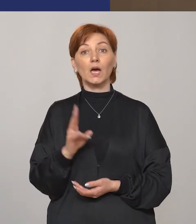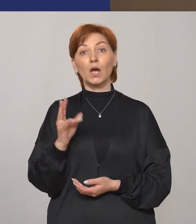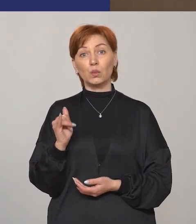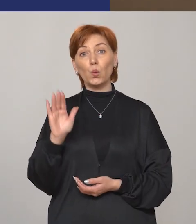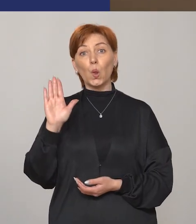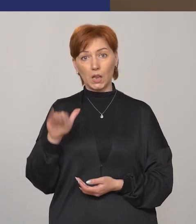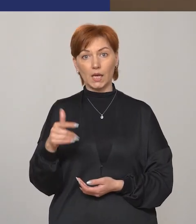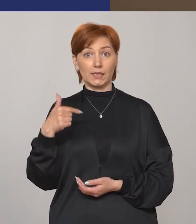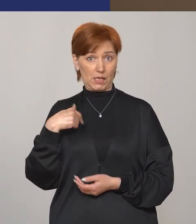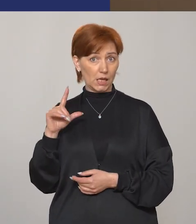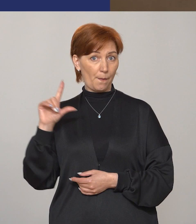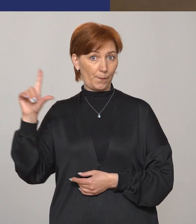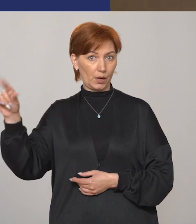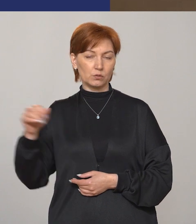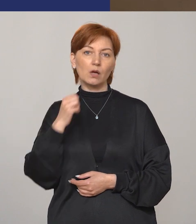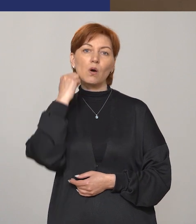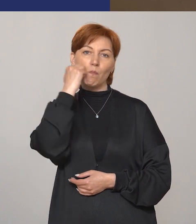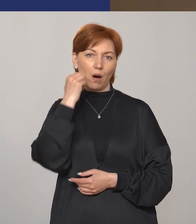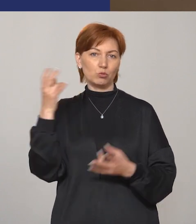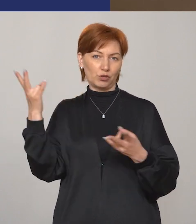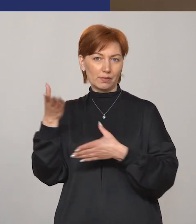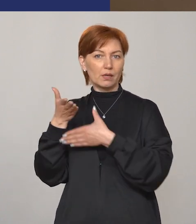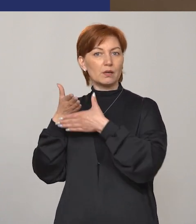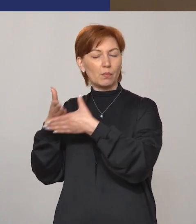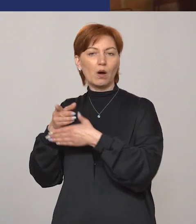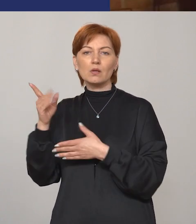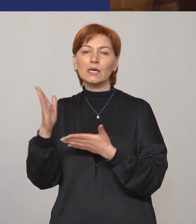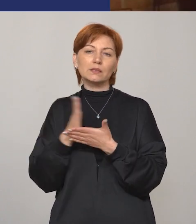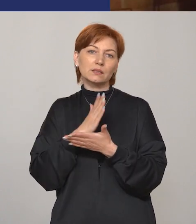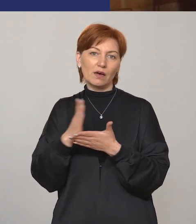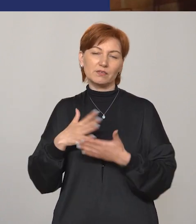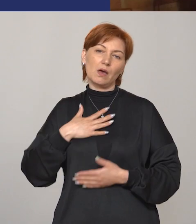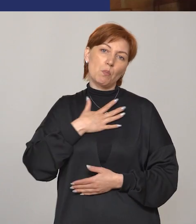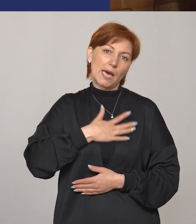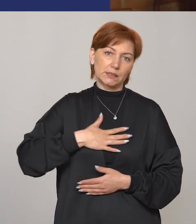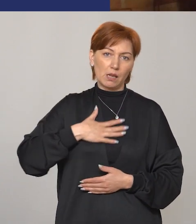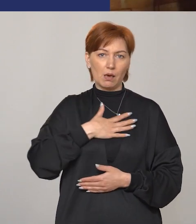Ладно, я пойду. Бабушке еще надо помочь, а то она совсем